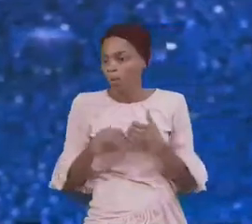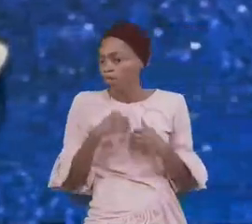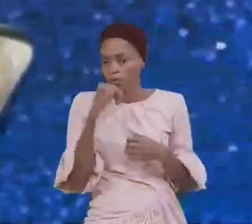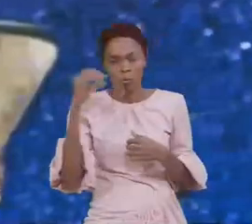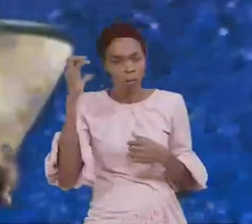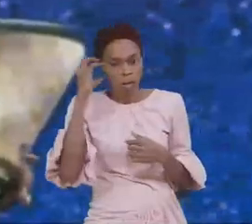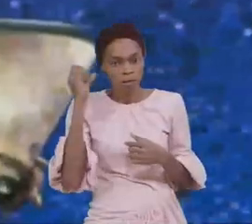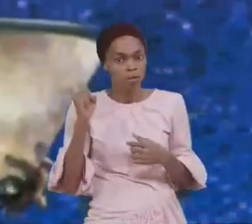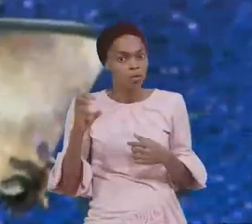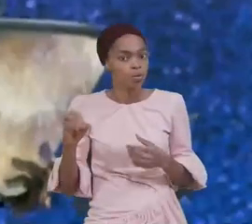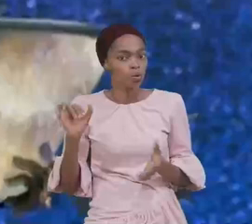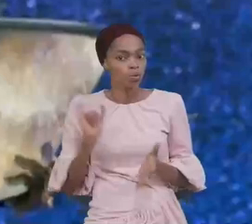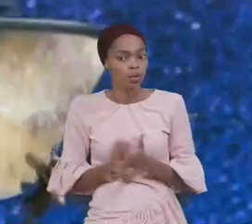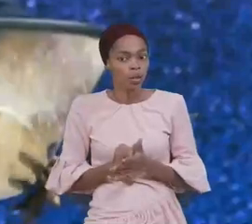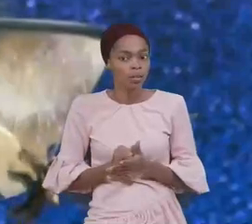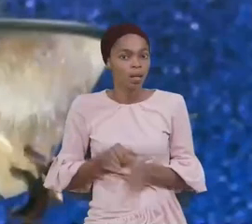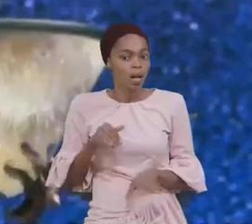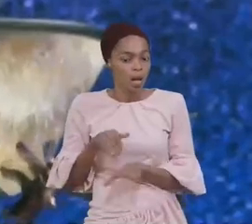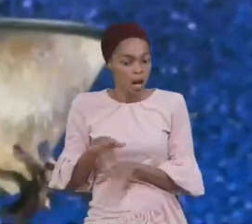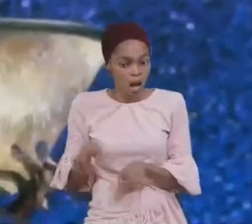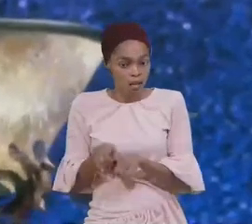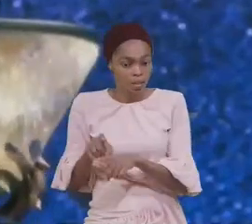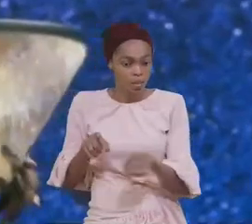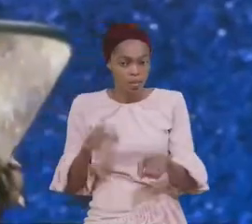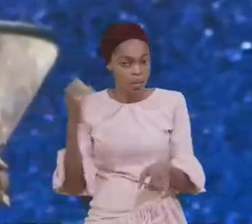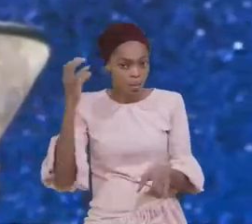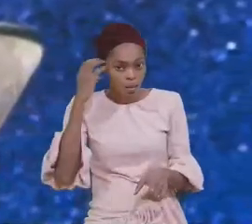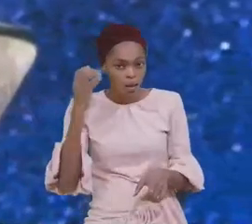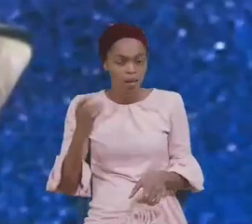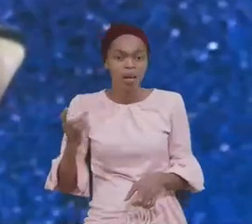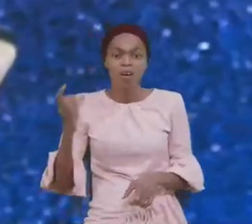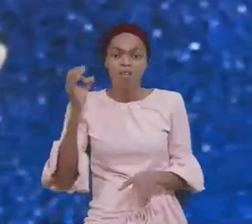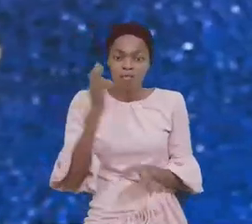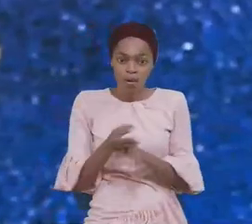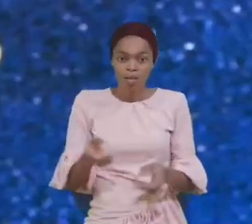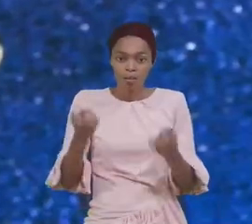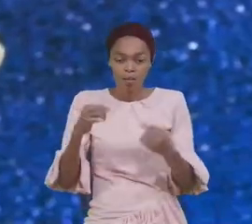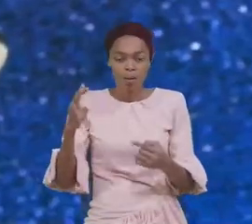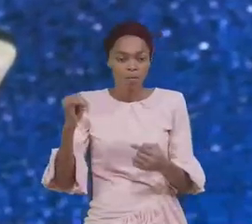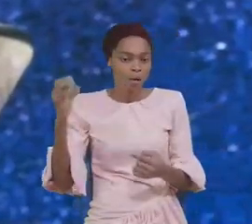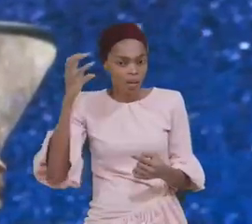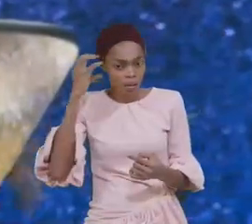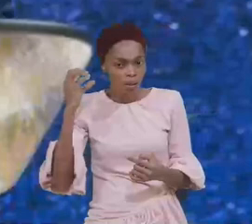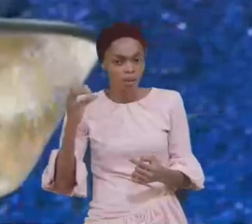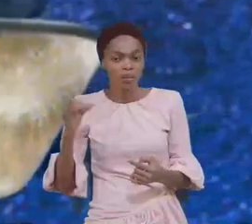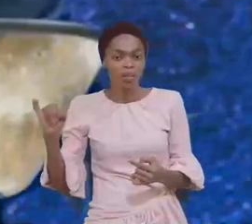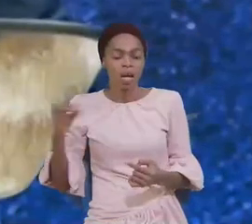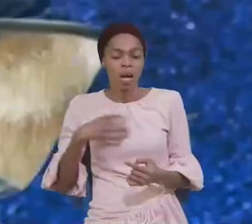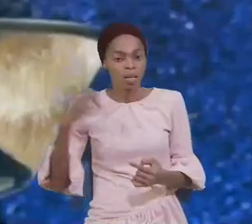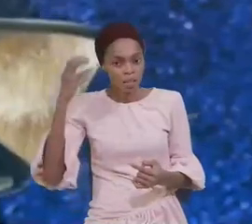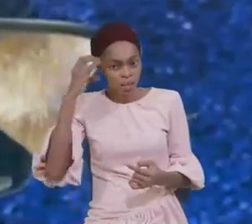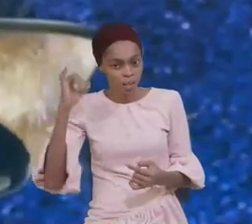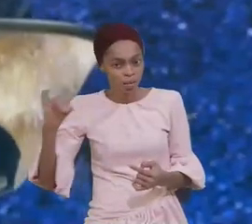entendu, afin comme ils entendent. La foi vient de ce qu'on entend, et ce qu'on entend vient de